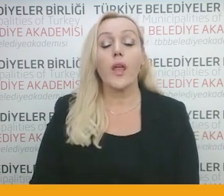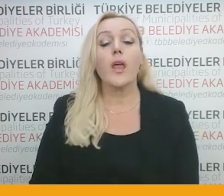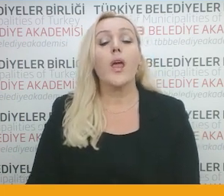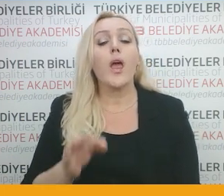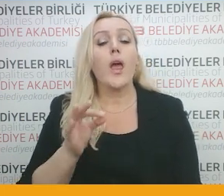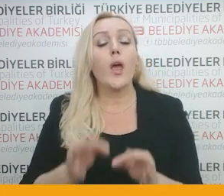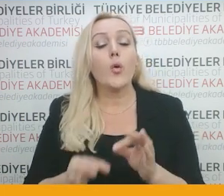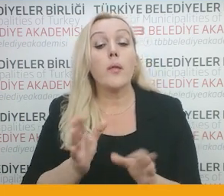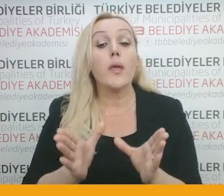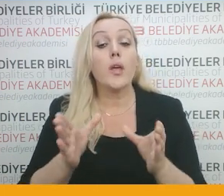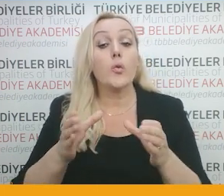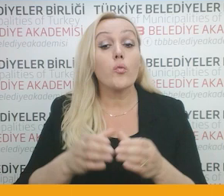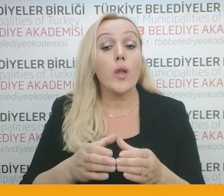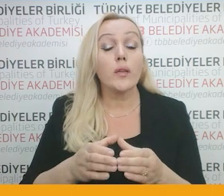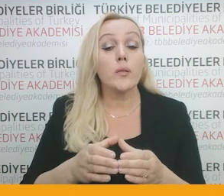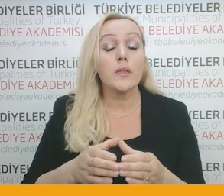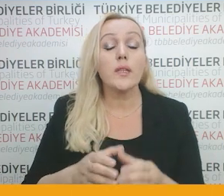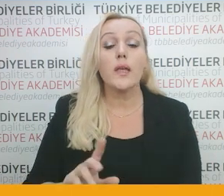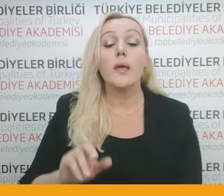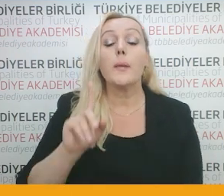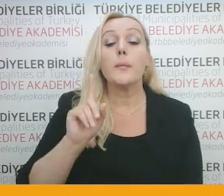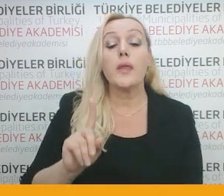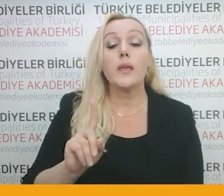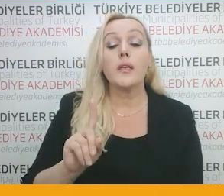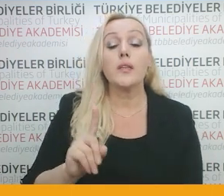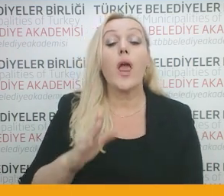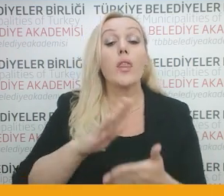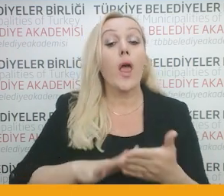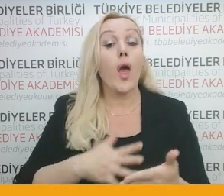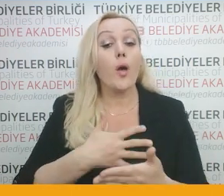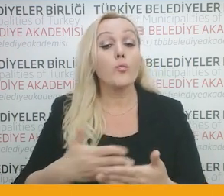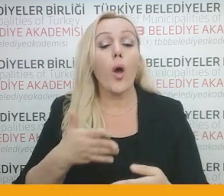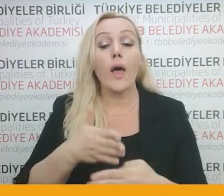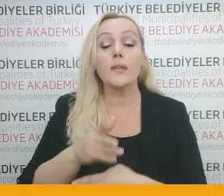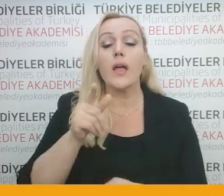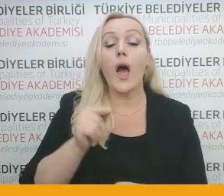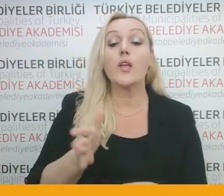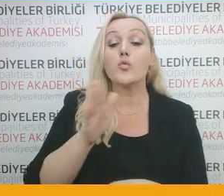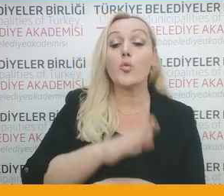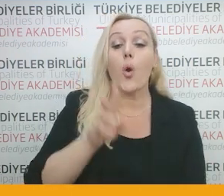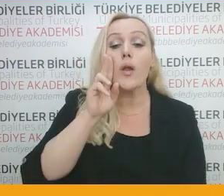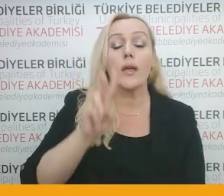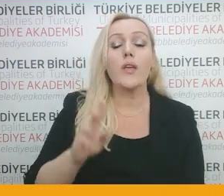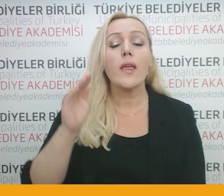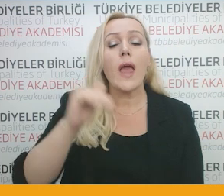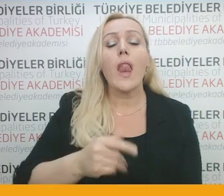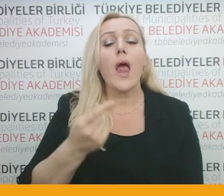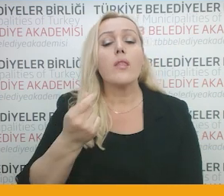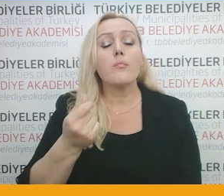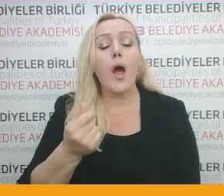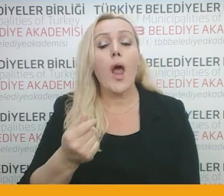Finansmanın ekonomik sınıflandırılması arkadaşlar bir tablo aslında. Birazdan göreceğiz. Gelir ve gider arasındaki fark varsa